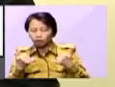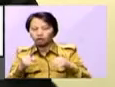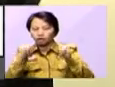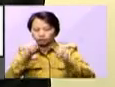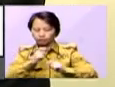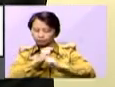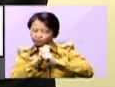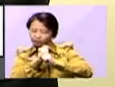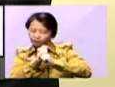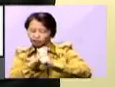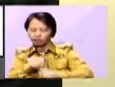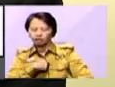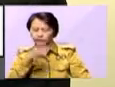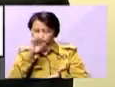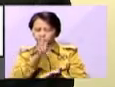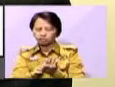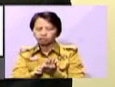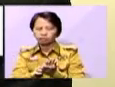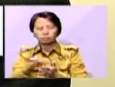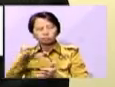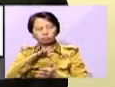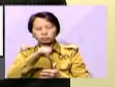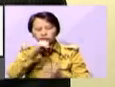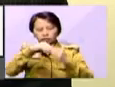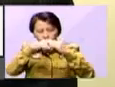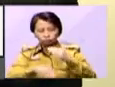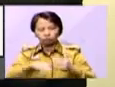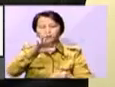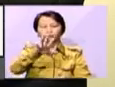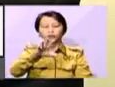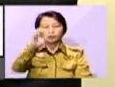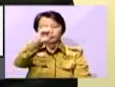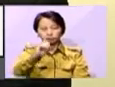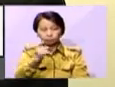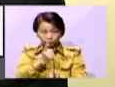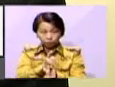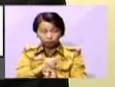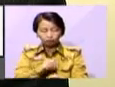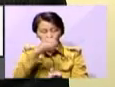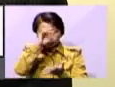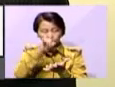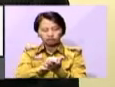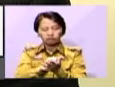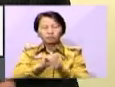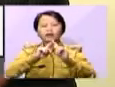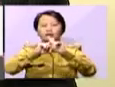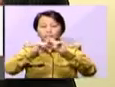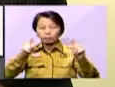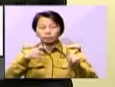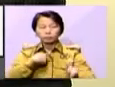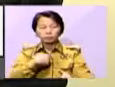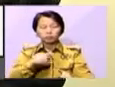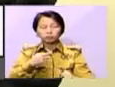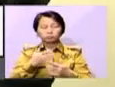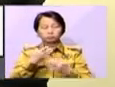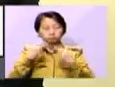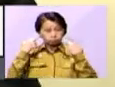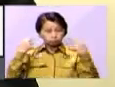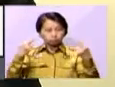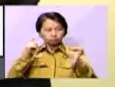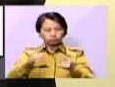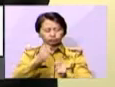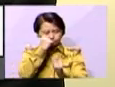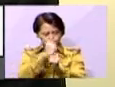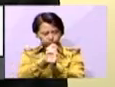dapat dipertahankan, saya yakinlah tidak kurang daripada 5%. Kan? Saya yakin. Tapi kita dari segi official, we still